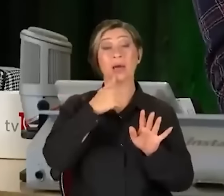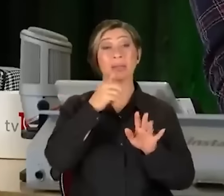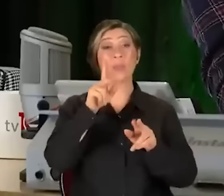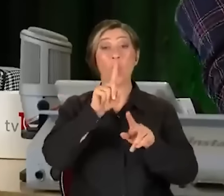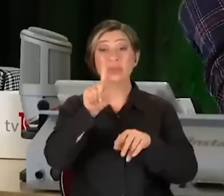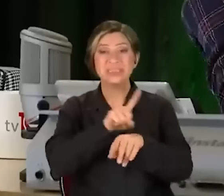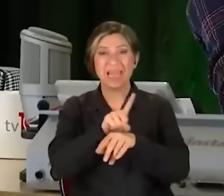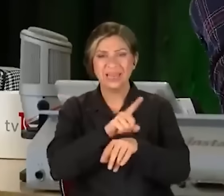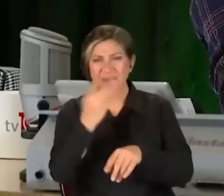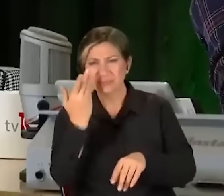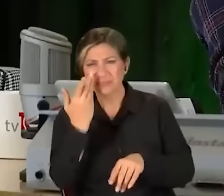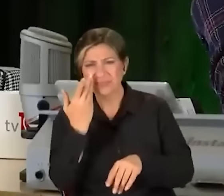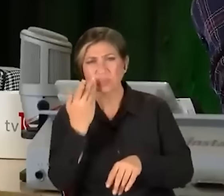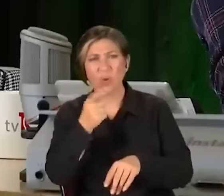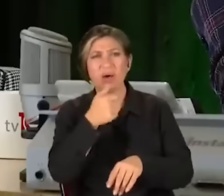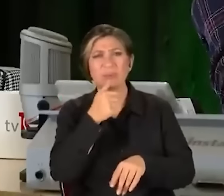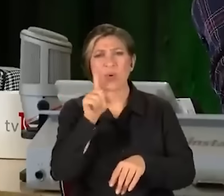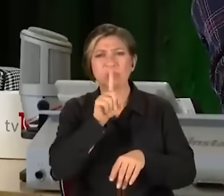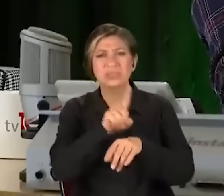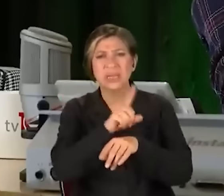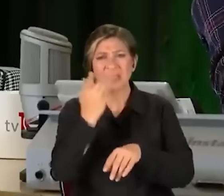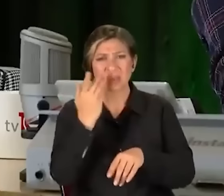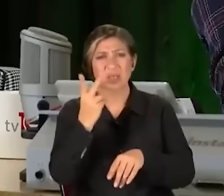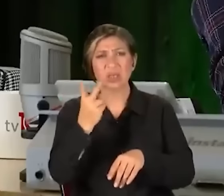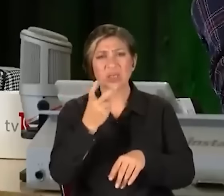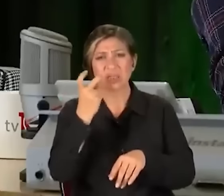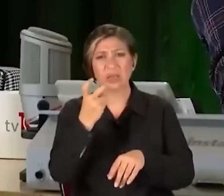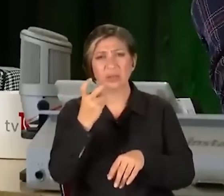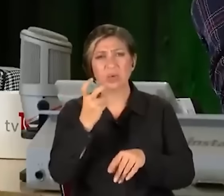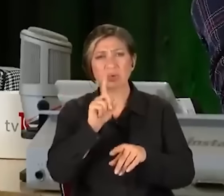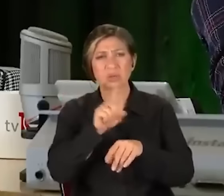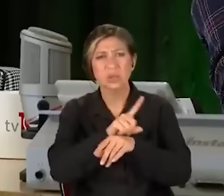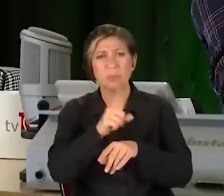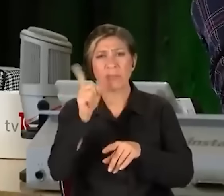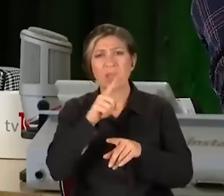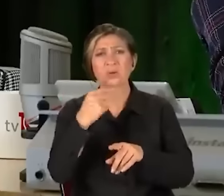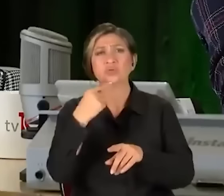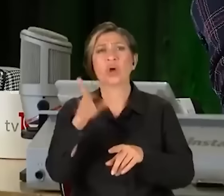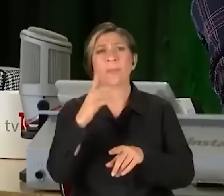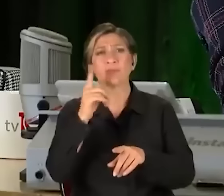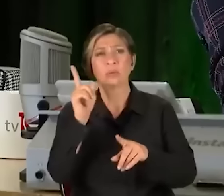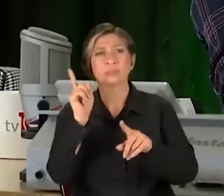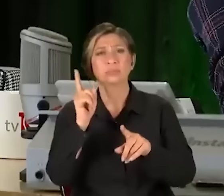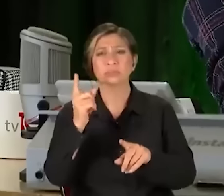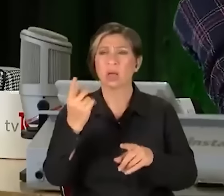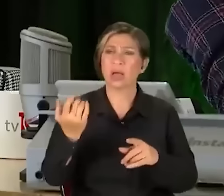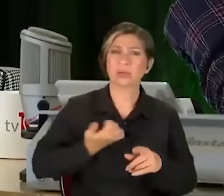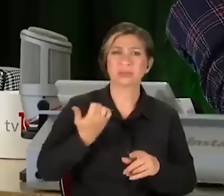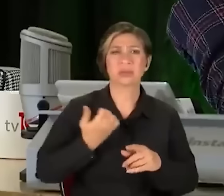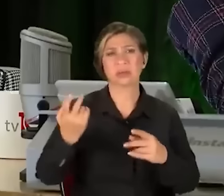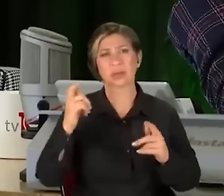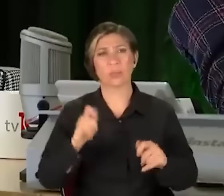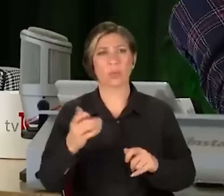10 saniye izlediği zaman diyor bu adam 10 saniye izledi 2 saatlik videonun 10 saniyesini izledi ben bu videoyu bir daha önermem diyor trip atıyor